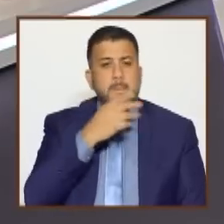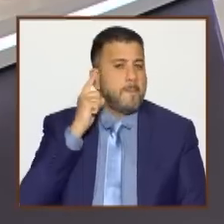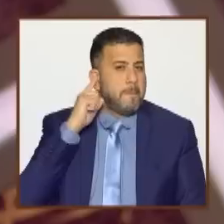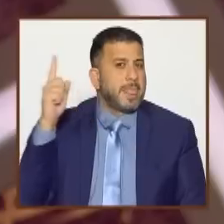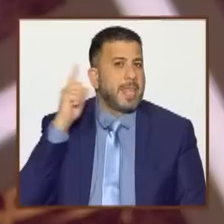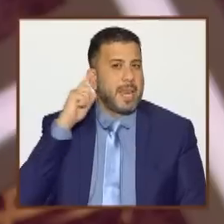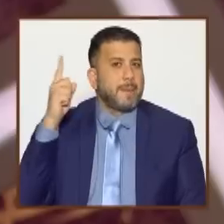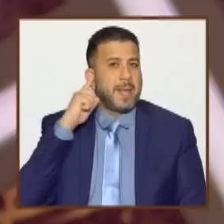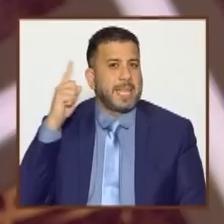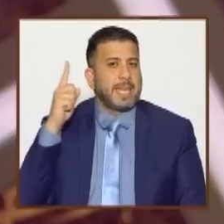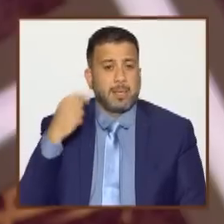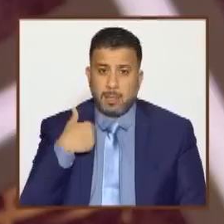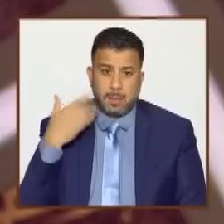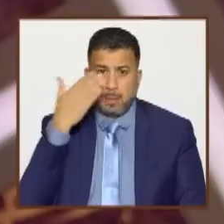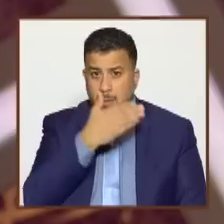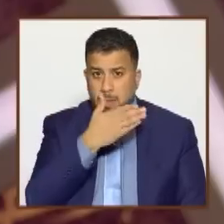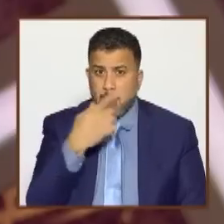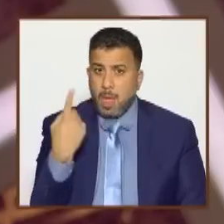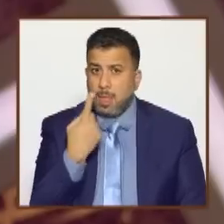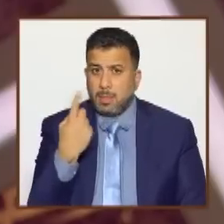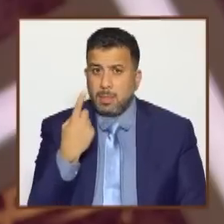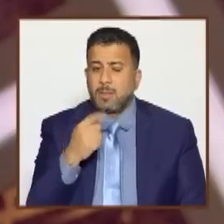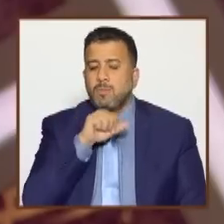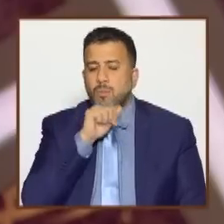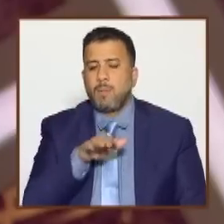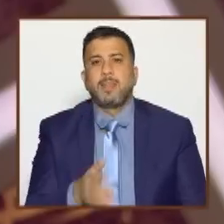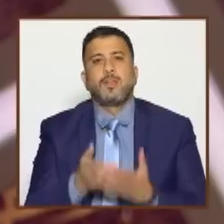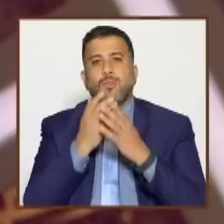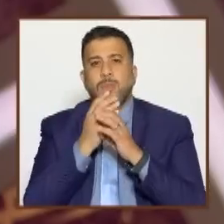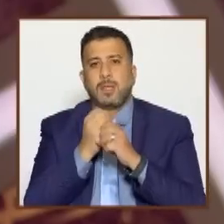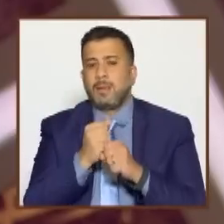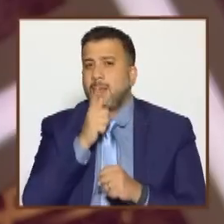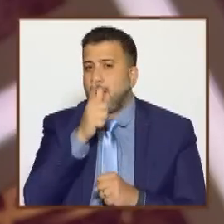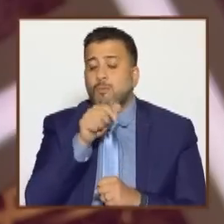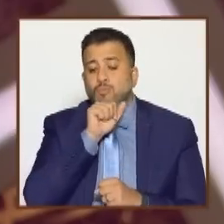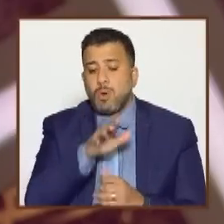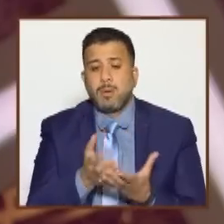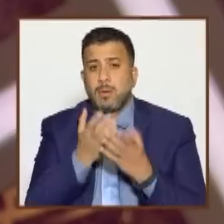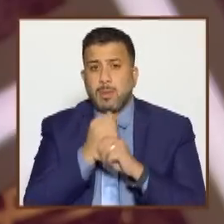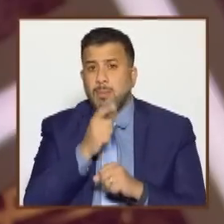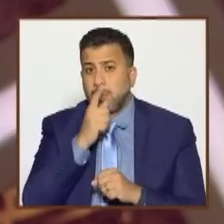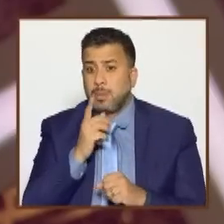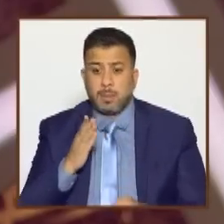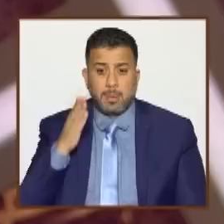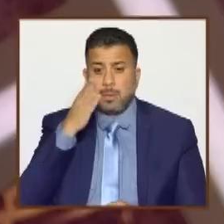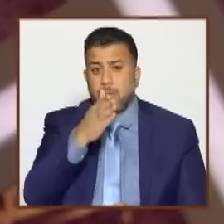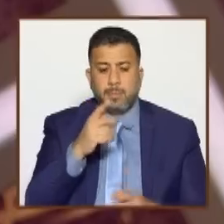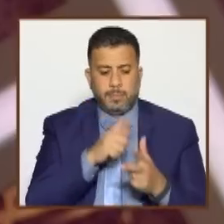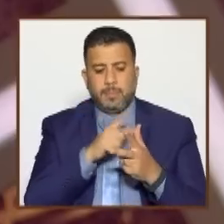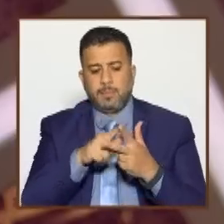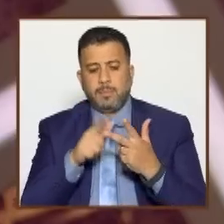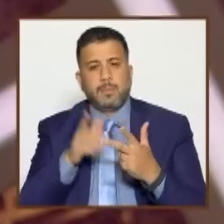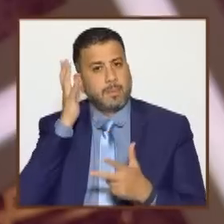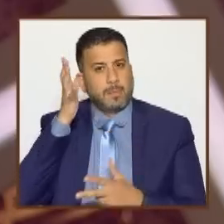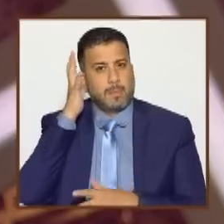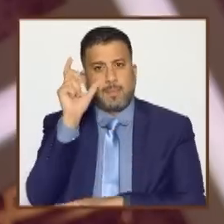أم محمد بارك الله فيك، صح عن النبي صلى الله عليه وآله وسلم أنه قال لا تشد الرحال إلا إلى ثلاثة